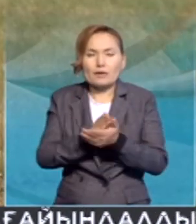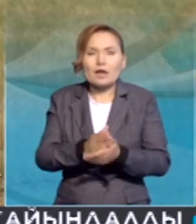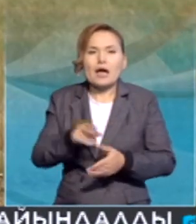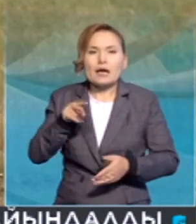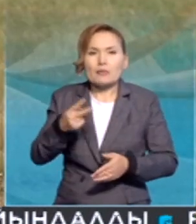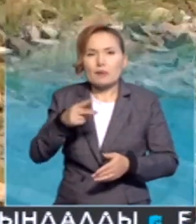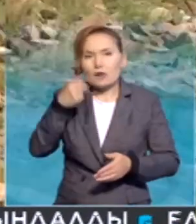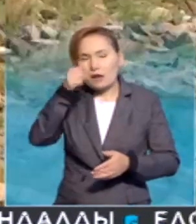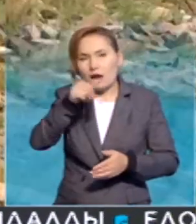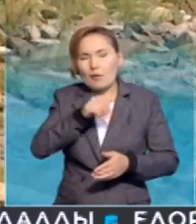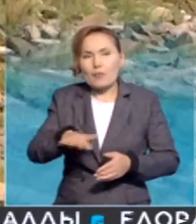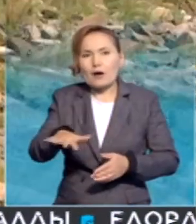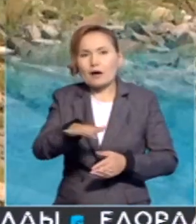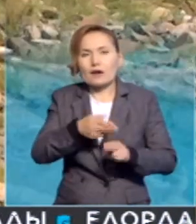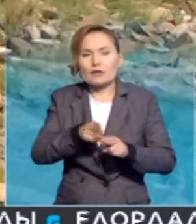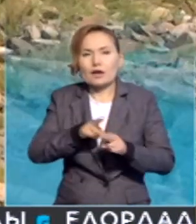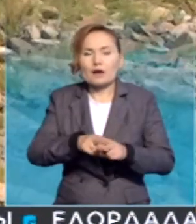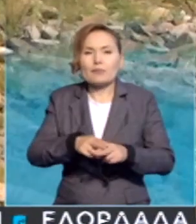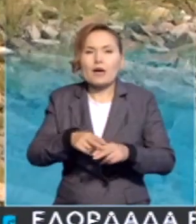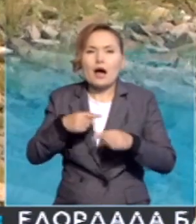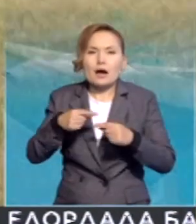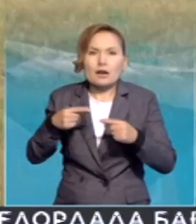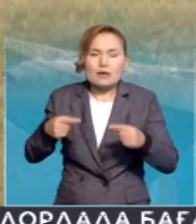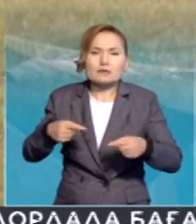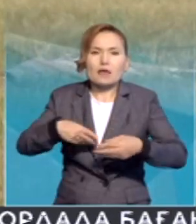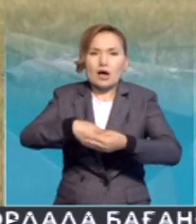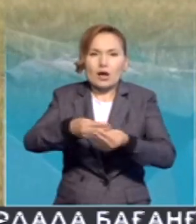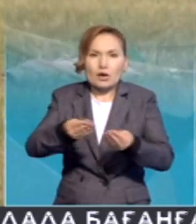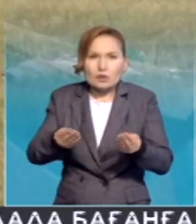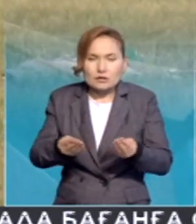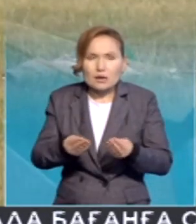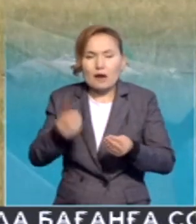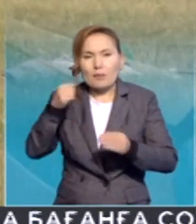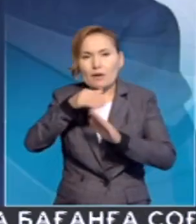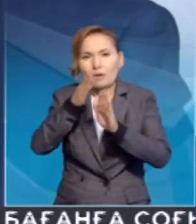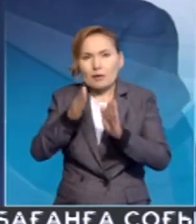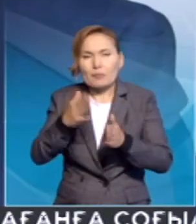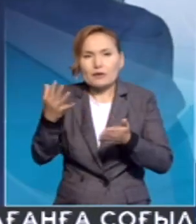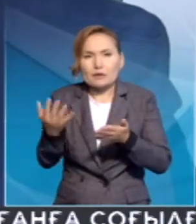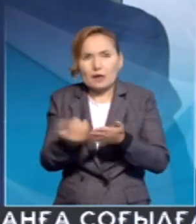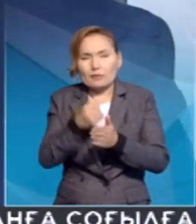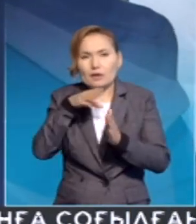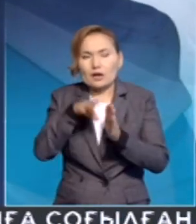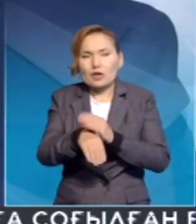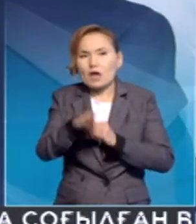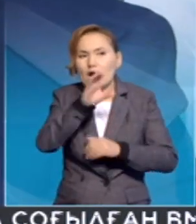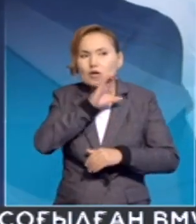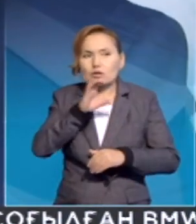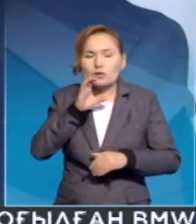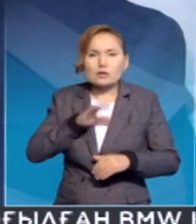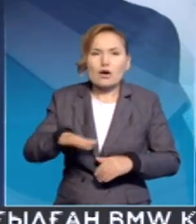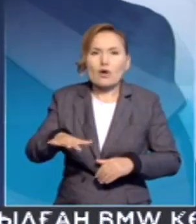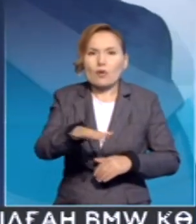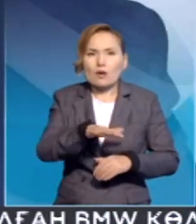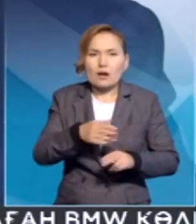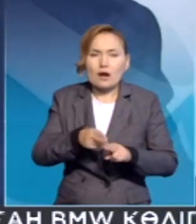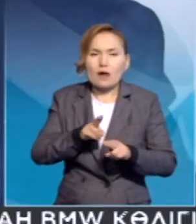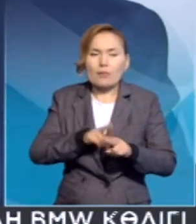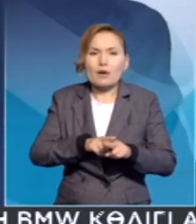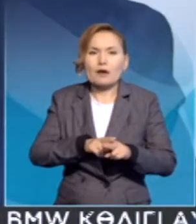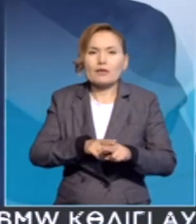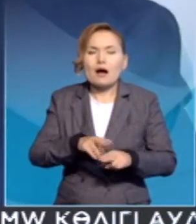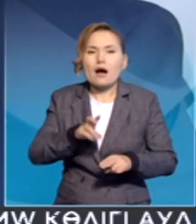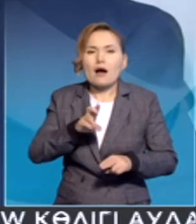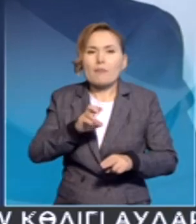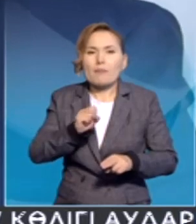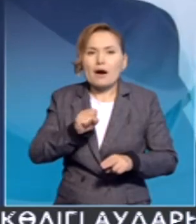қола дәуірінің қорғандары мен қыш құмыралар табылып, еліміздің маңызды ескерткіштер қатарына қосылды. Солтүстік өңірдің өзінде Қорғалжын,